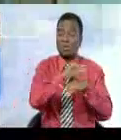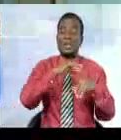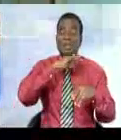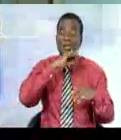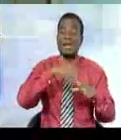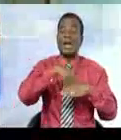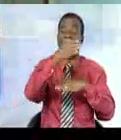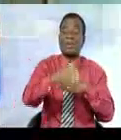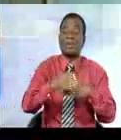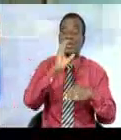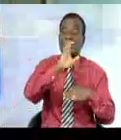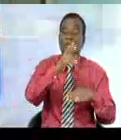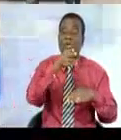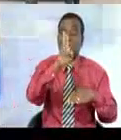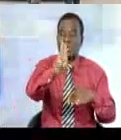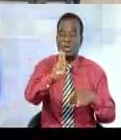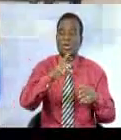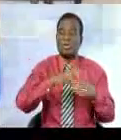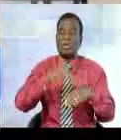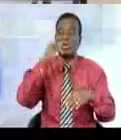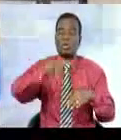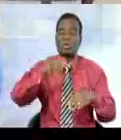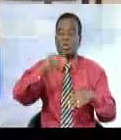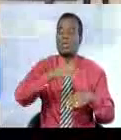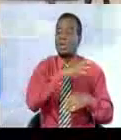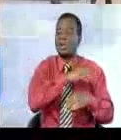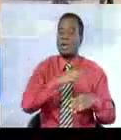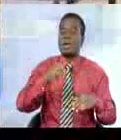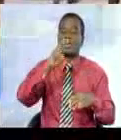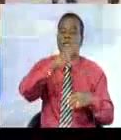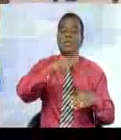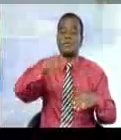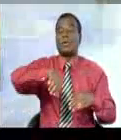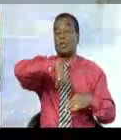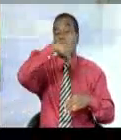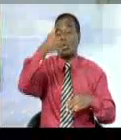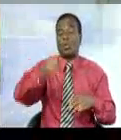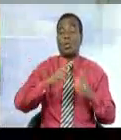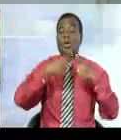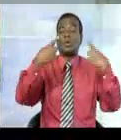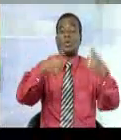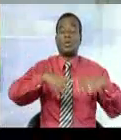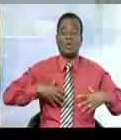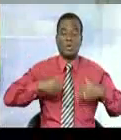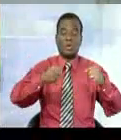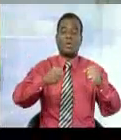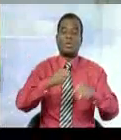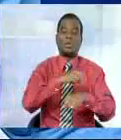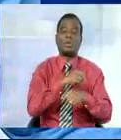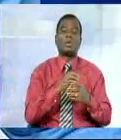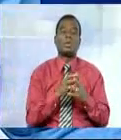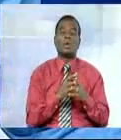le CHU de Yopougon, l'hôpital militaire d'Abidjan et 22 autres districts sanitaires du